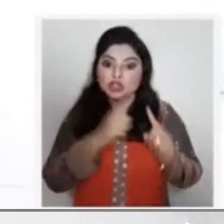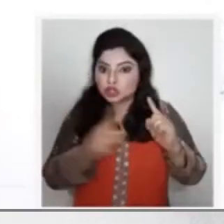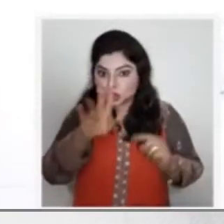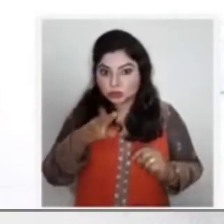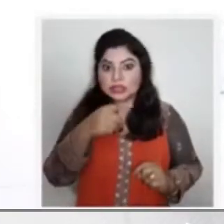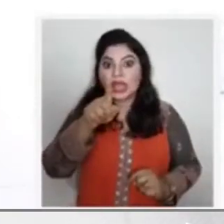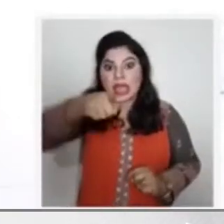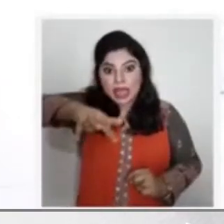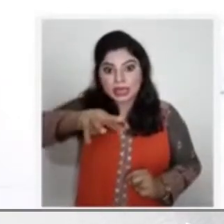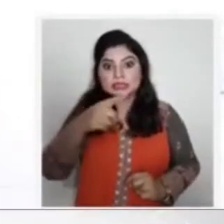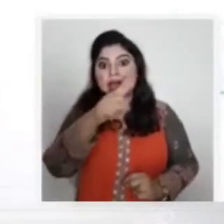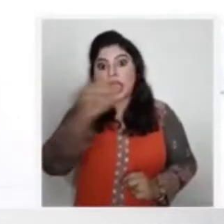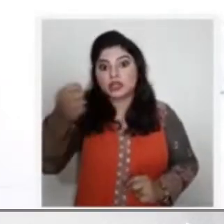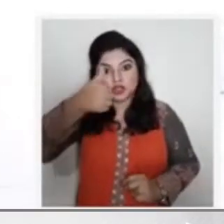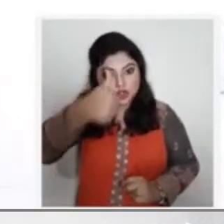১৯.১৩%।